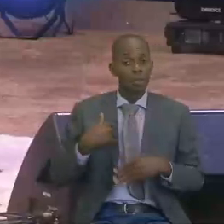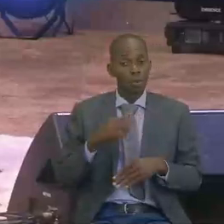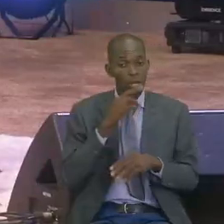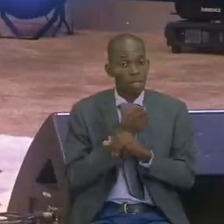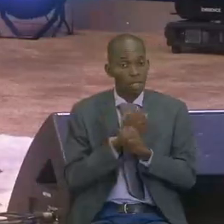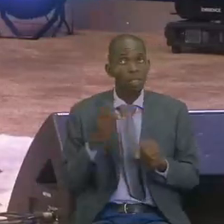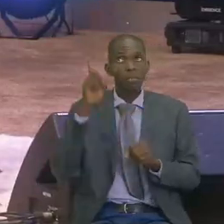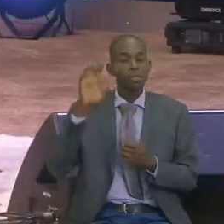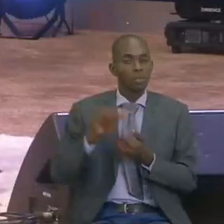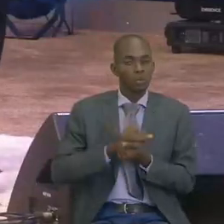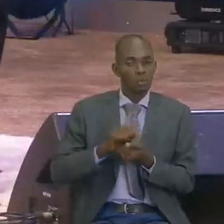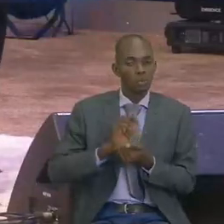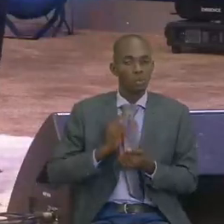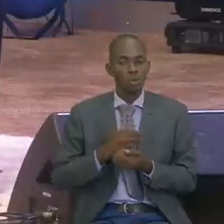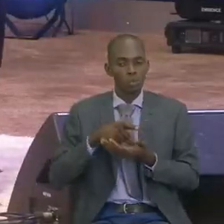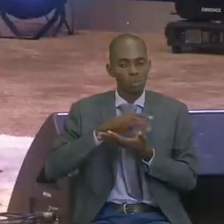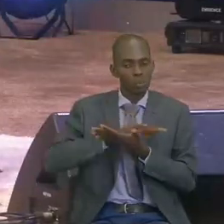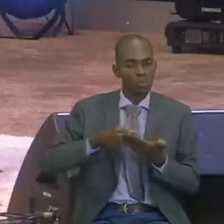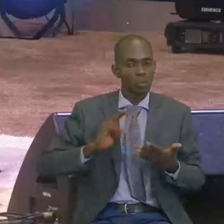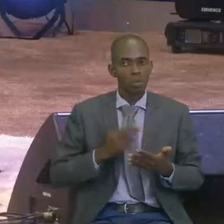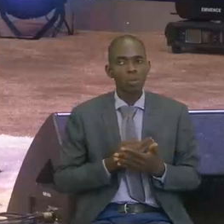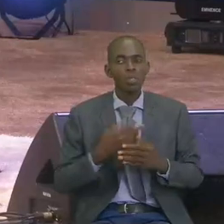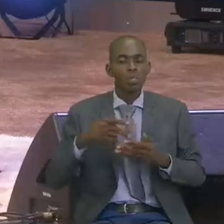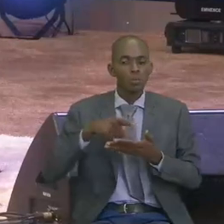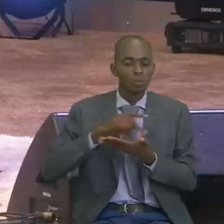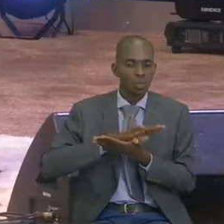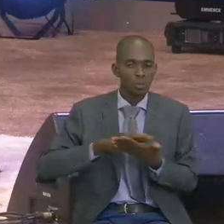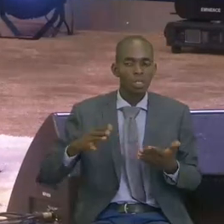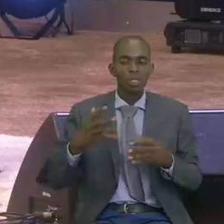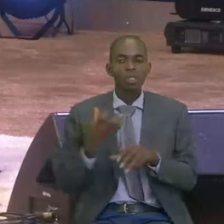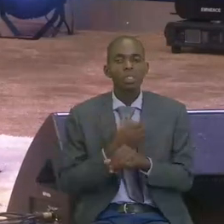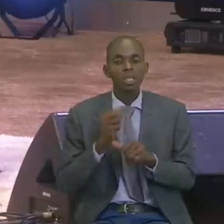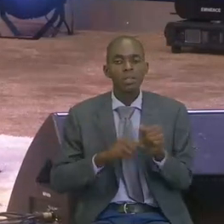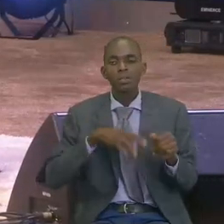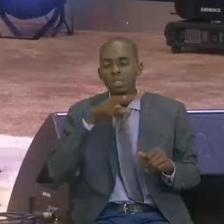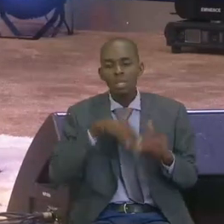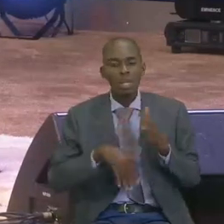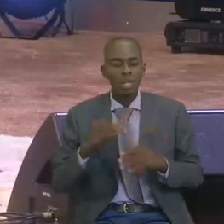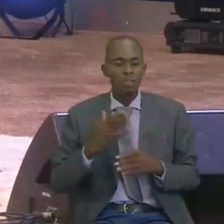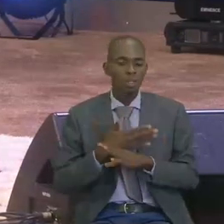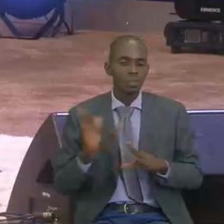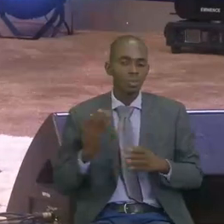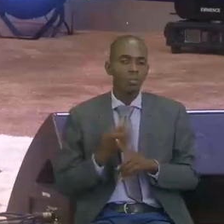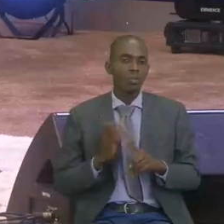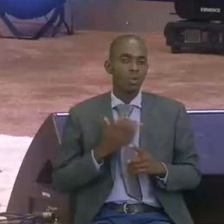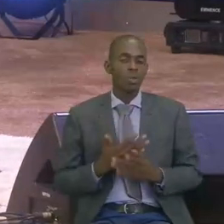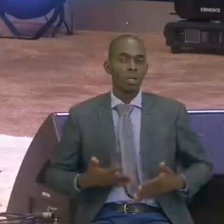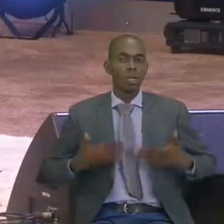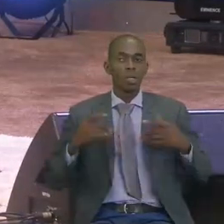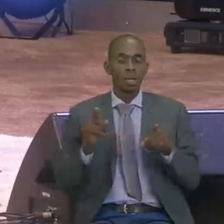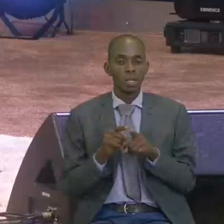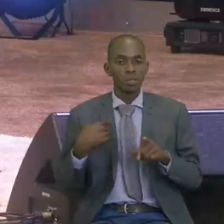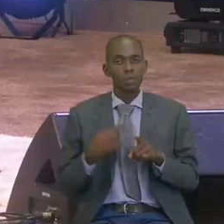et nous purifie, et nous lave, il ôte l'impurité et l'imperfection de notre vie. Et comme nous